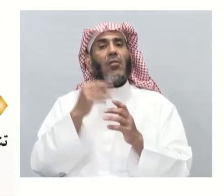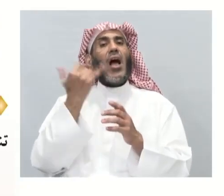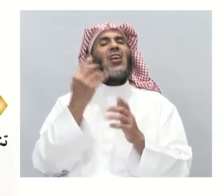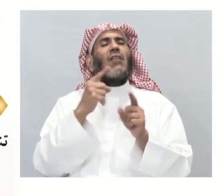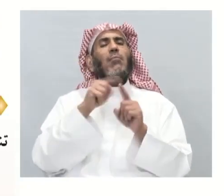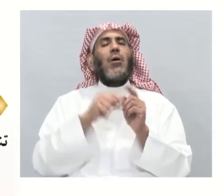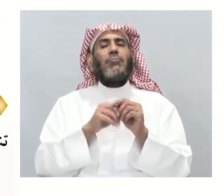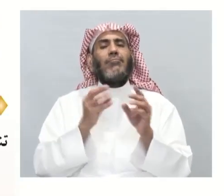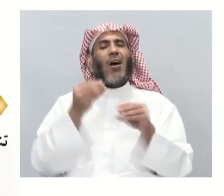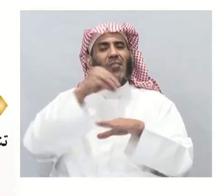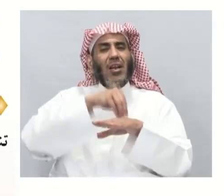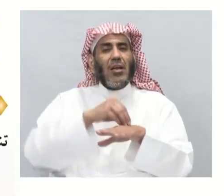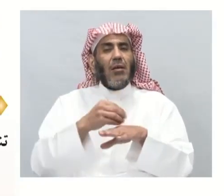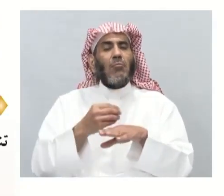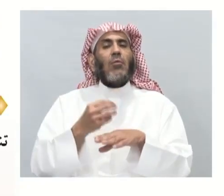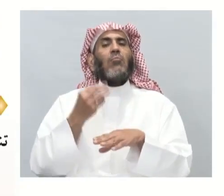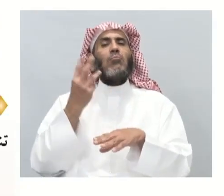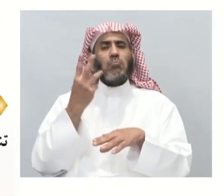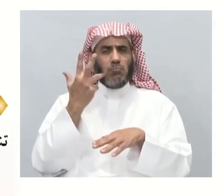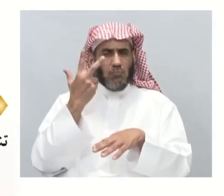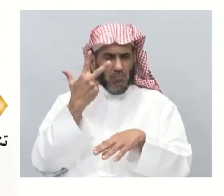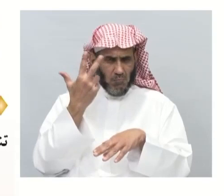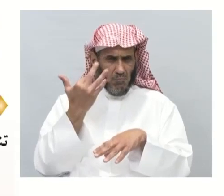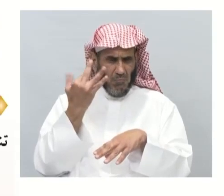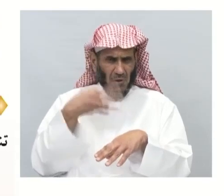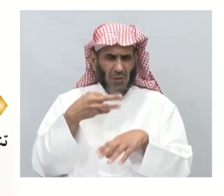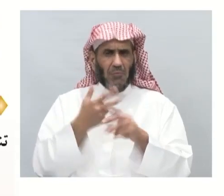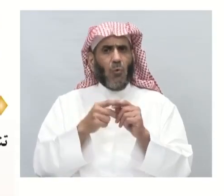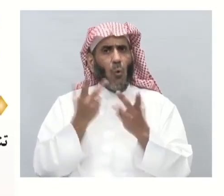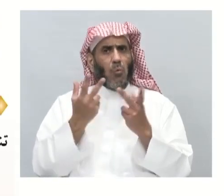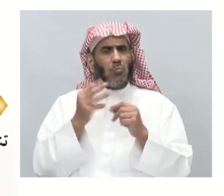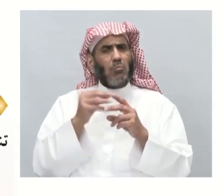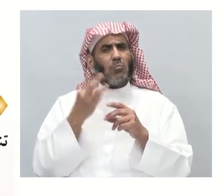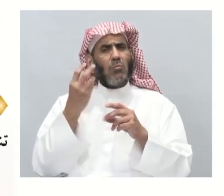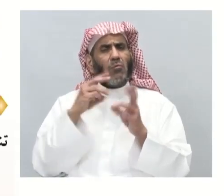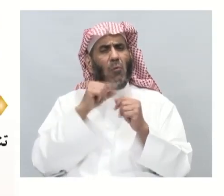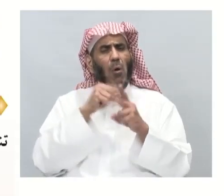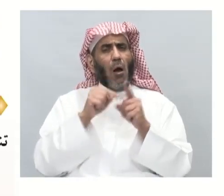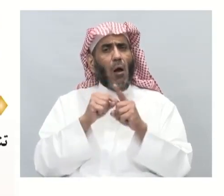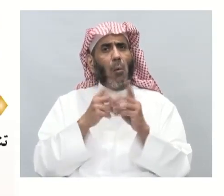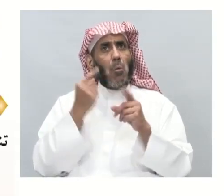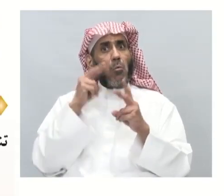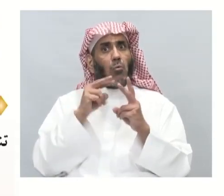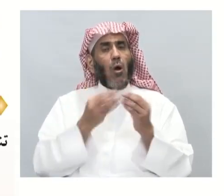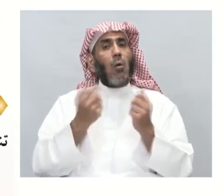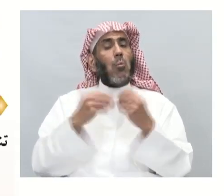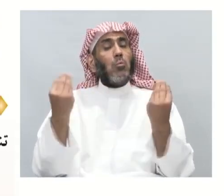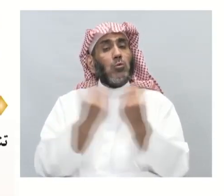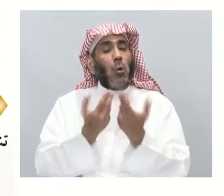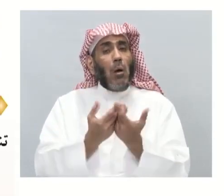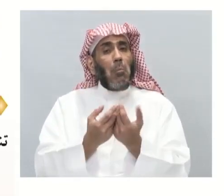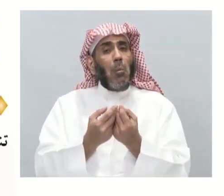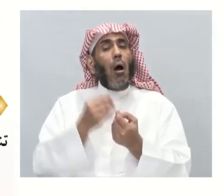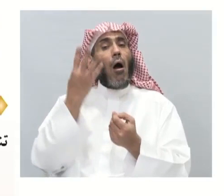قراءه اضف عليها 30% مشاهده لديه 40% من قضيه الاتقان والضبط 40% طيب